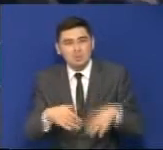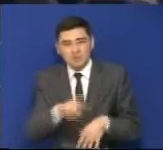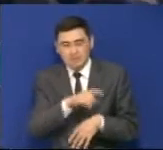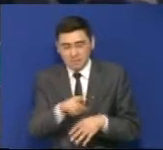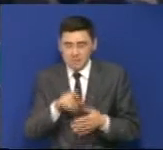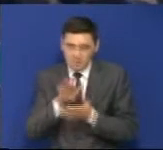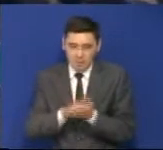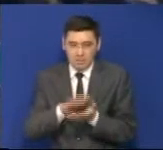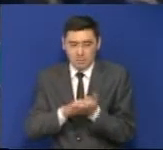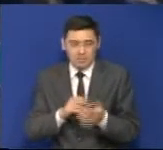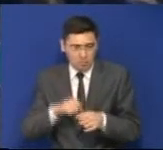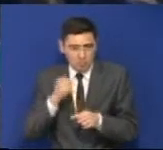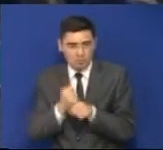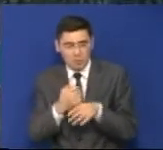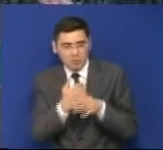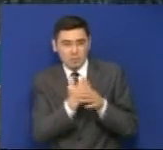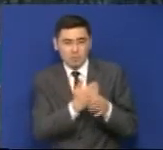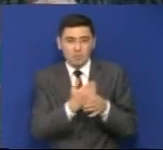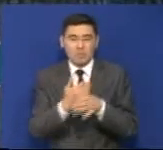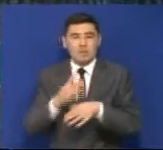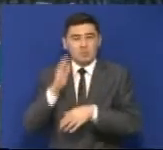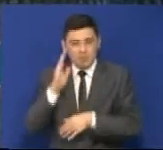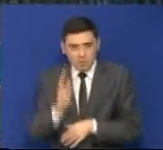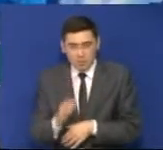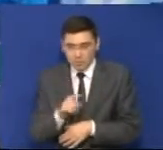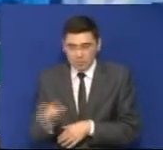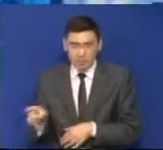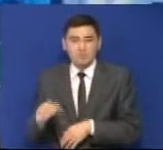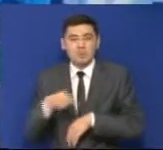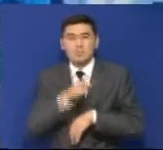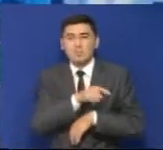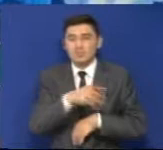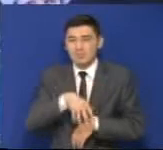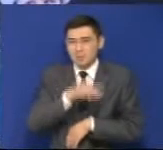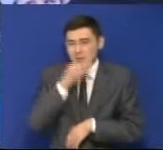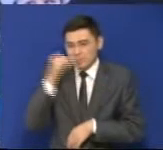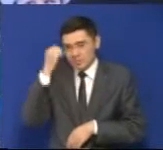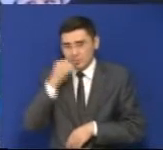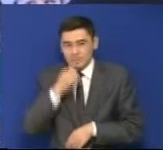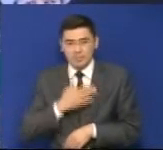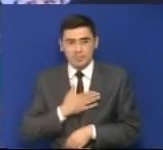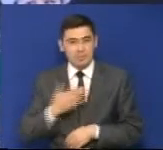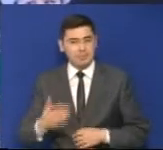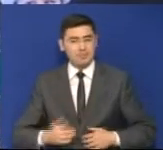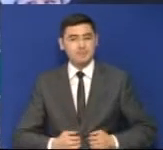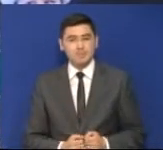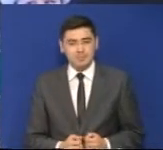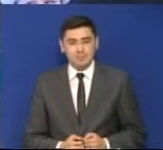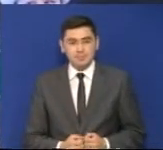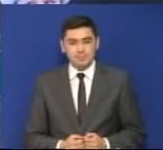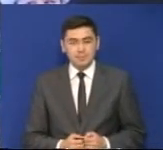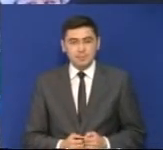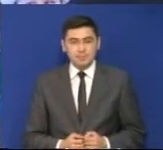келгенше көмектерімен жүрек жылуын сыйлаған жандарға шынайы алғыстарын білдірді. Бүгінгі салтанатты сәтте осы